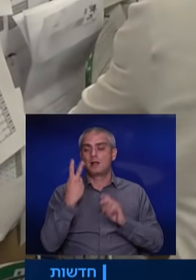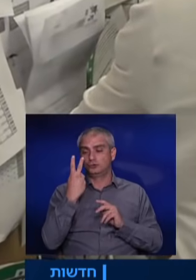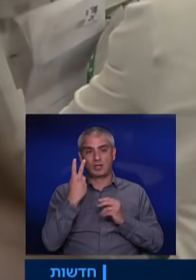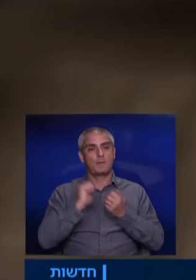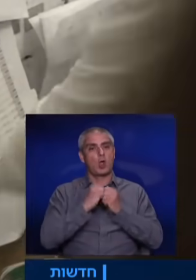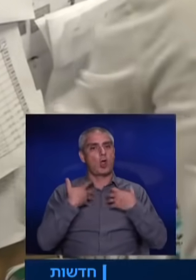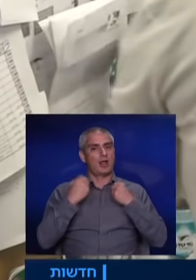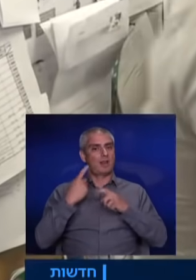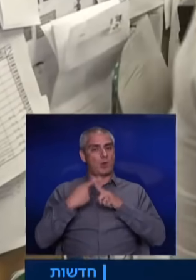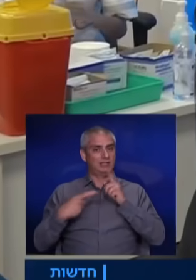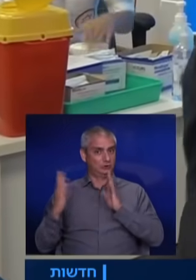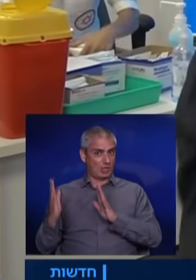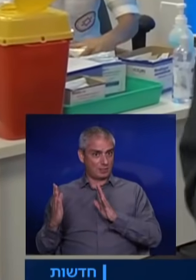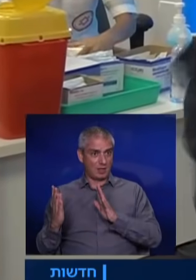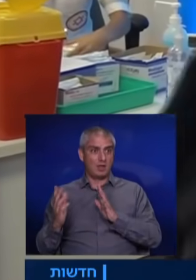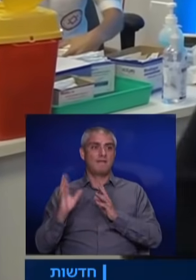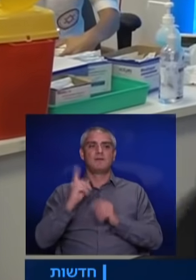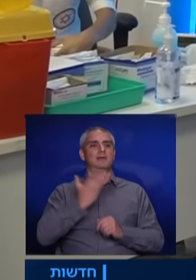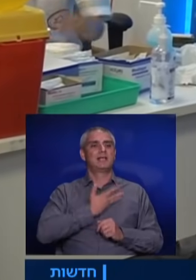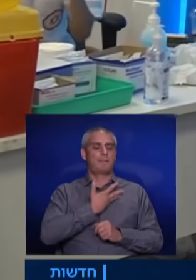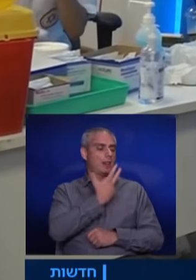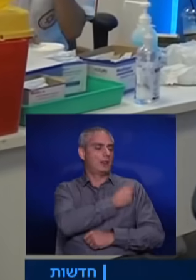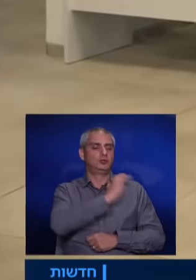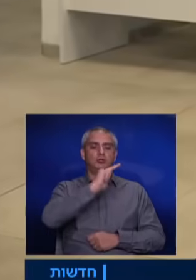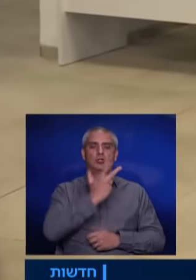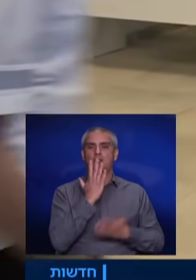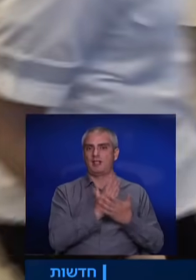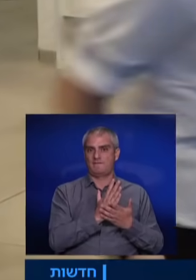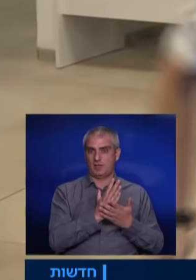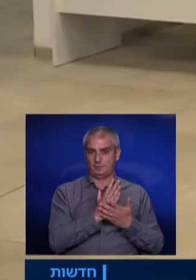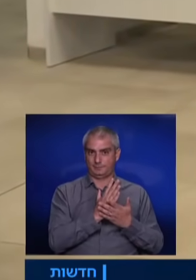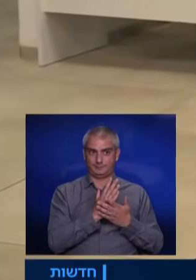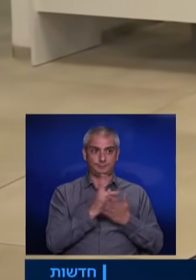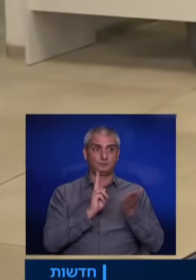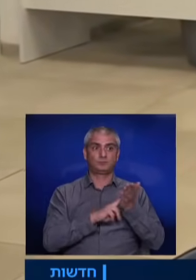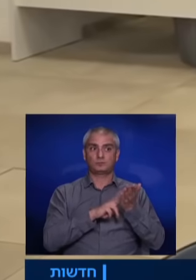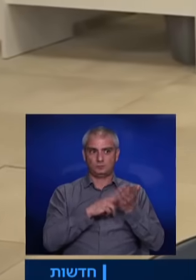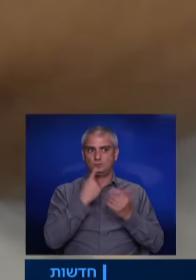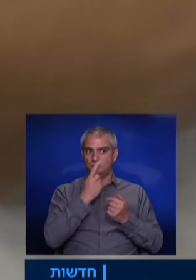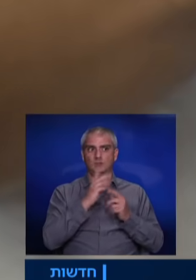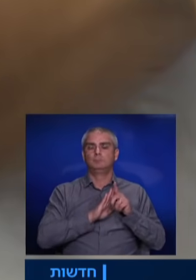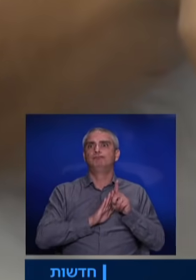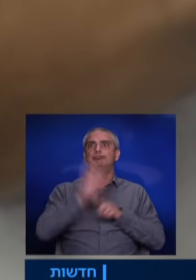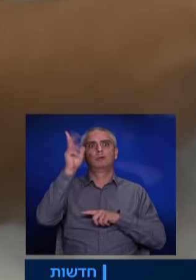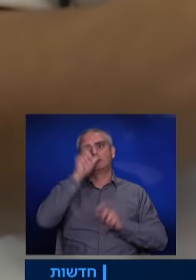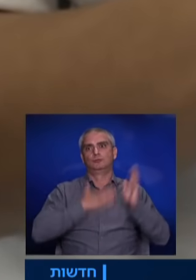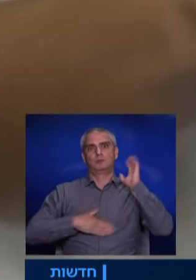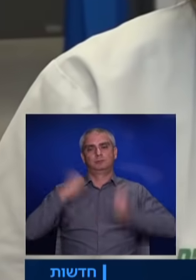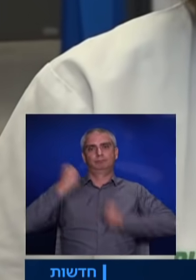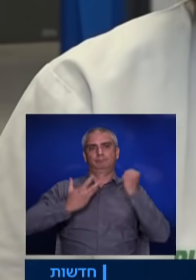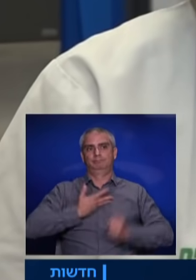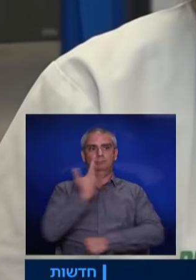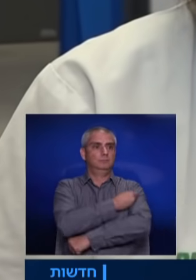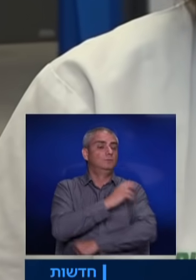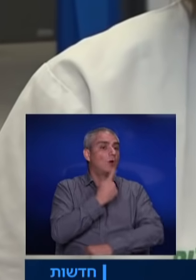החלימו בחצי השנה האחרונה, ולמי שקיבלו את מנת החיסון השלישית. בקופות החולים מדווחים על זינוק בביקושים לחיסון. איך